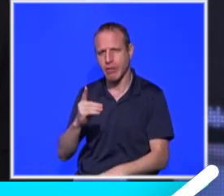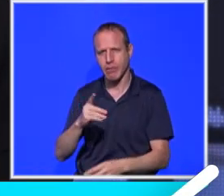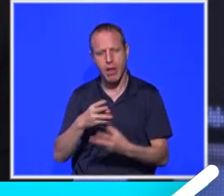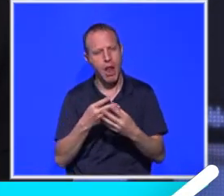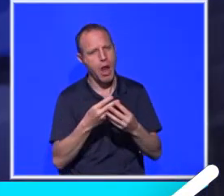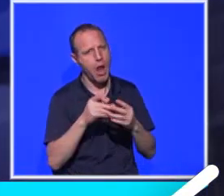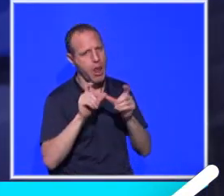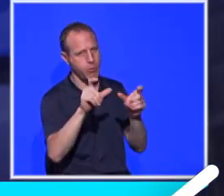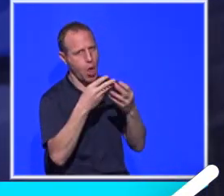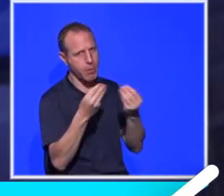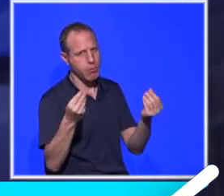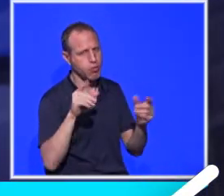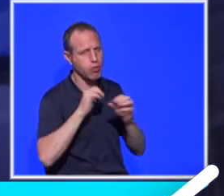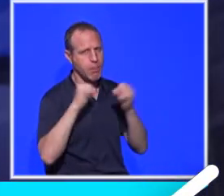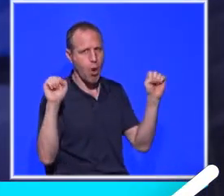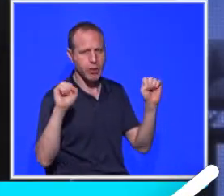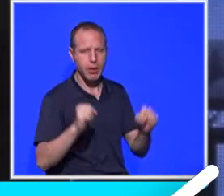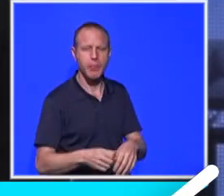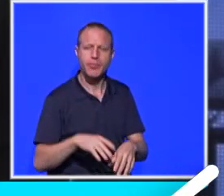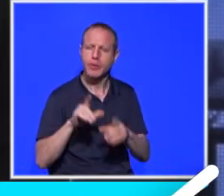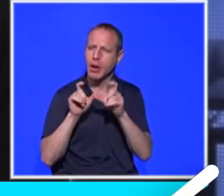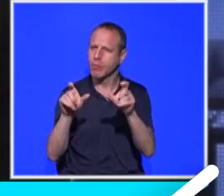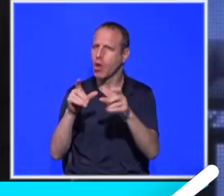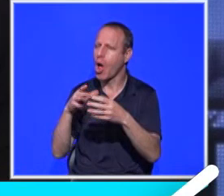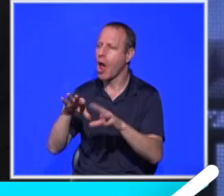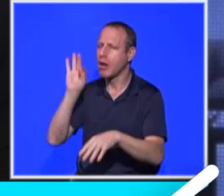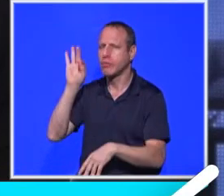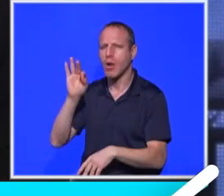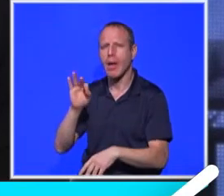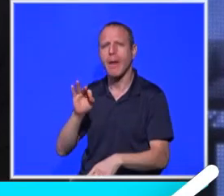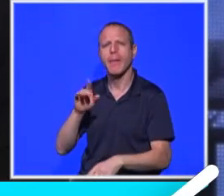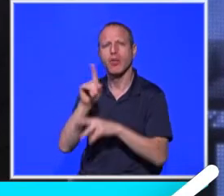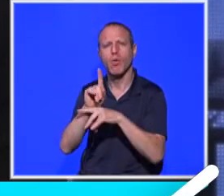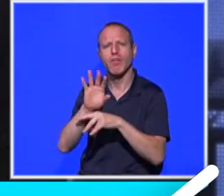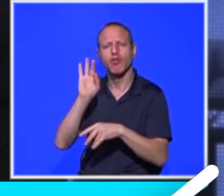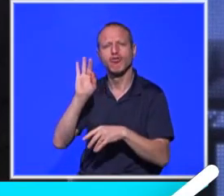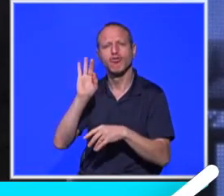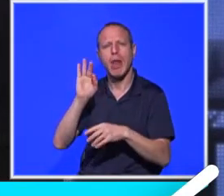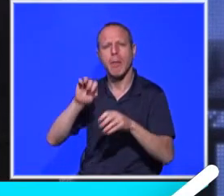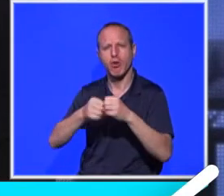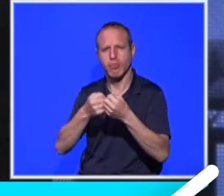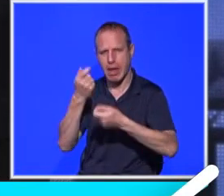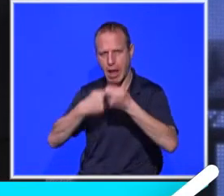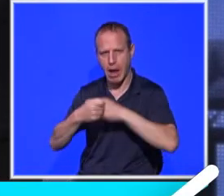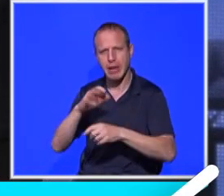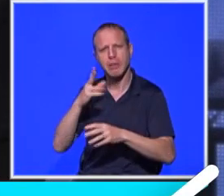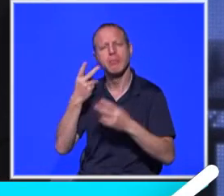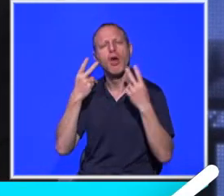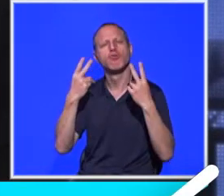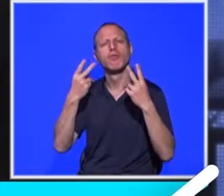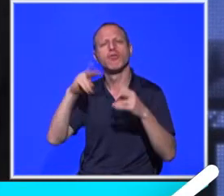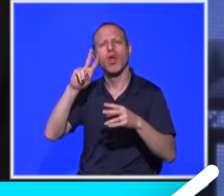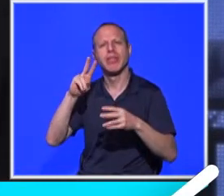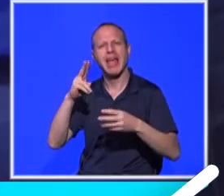מימוש דמוקרטיה. כן, למנוע מהם להגיע ולהצביע. חמש, בתקופה של משבר כלכלי, האם דחוף יותר לתקצב נושאים חברתיים